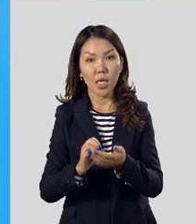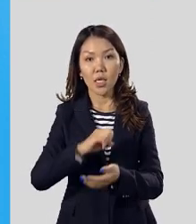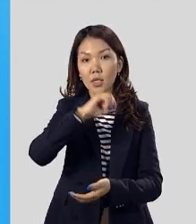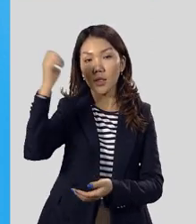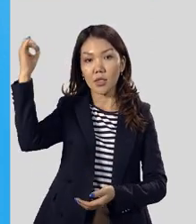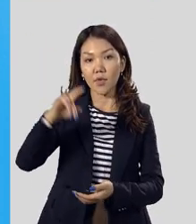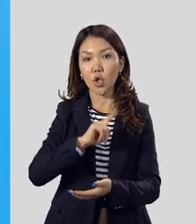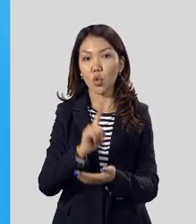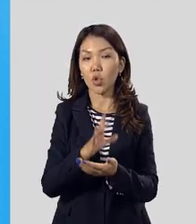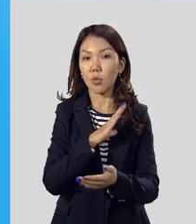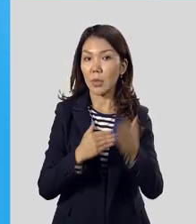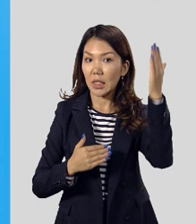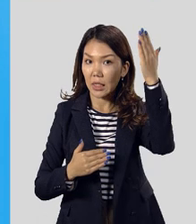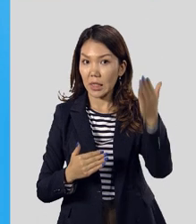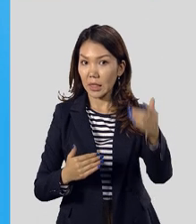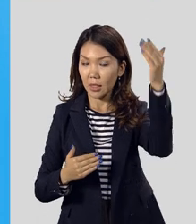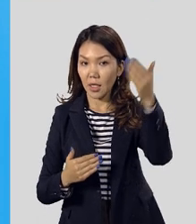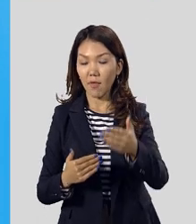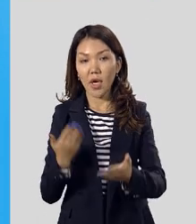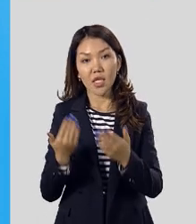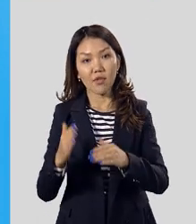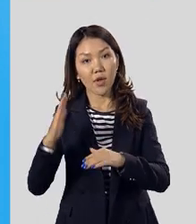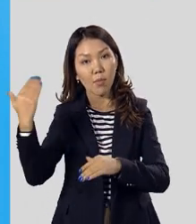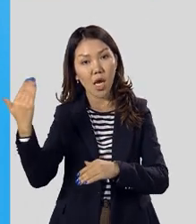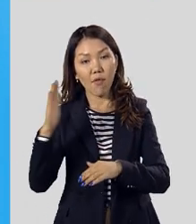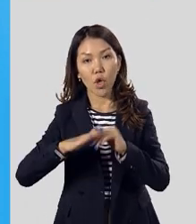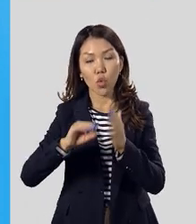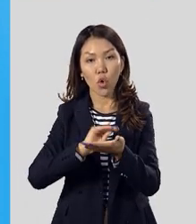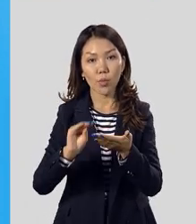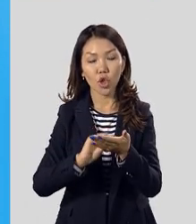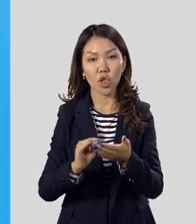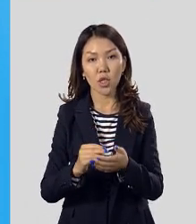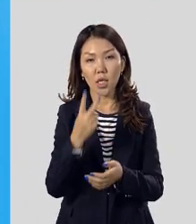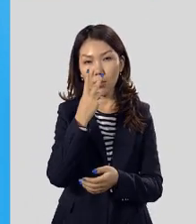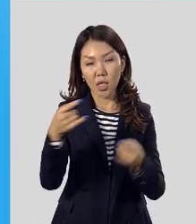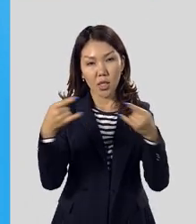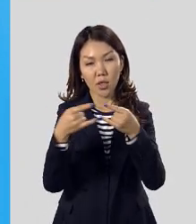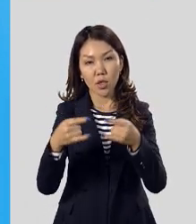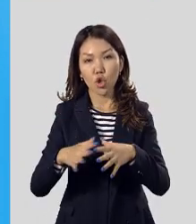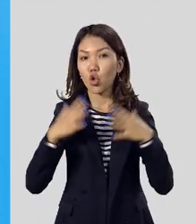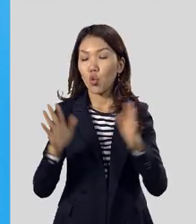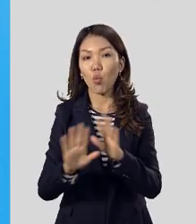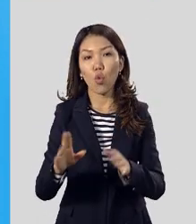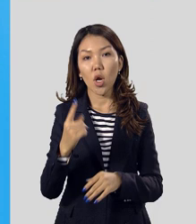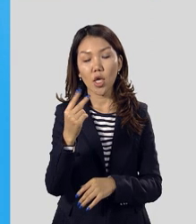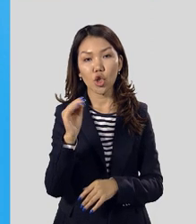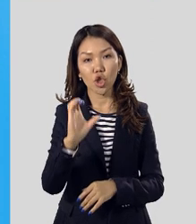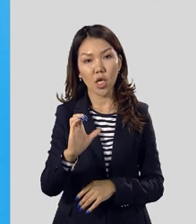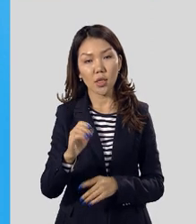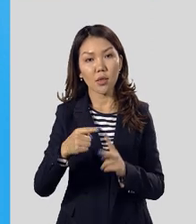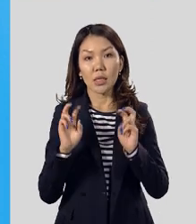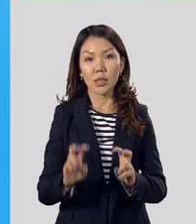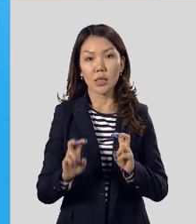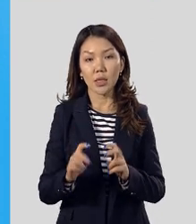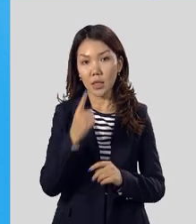слева, если вы пишете правой рукой. Смотрите телевизор не более час-полтора в день.